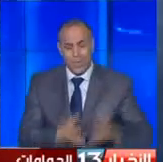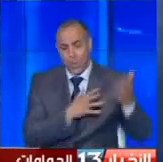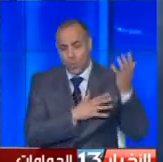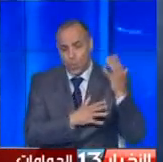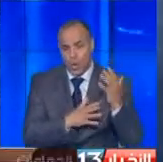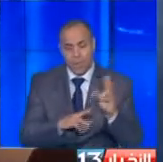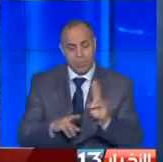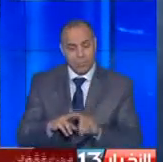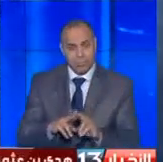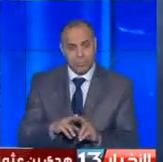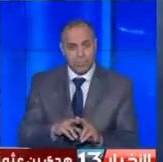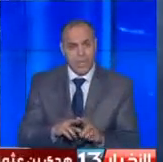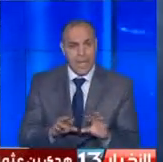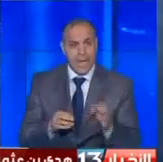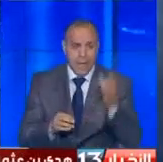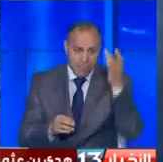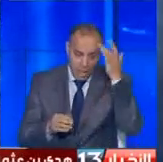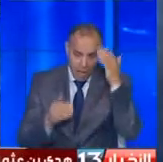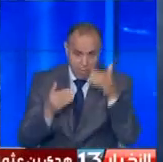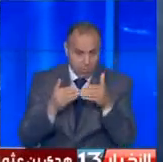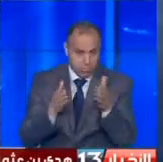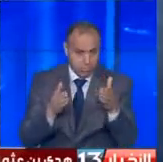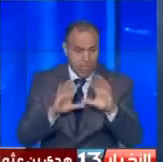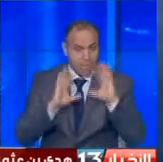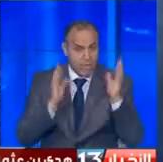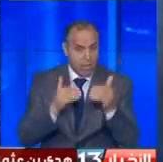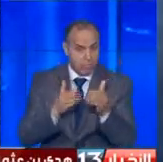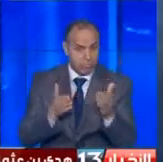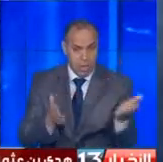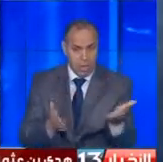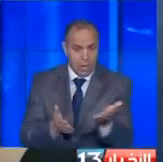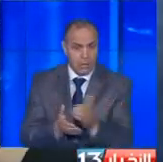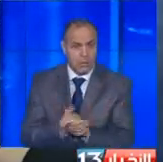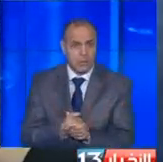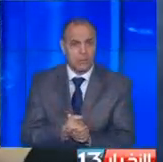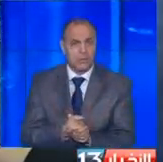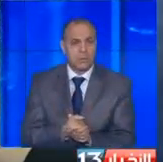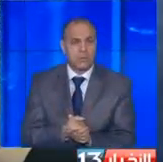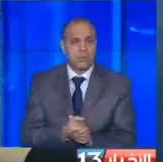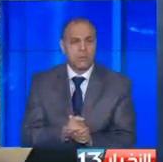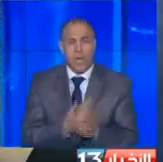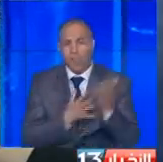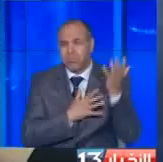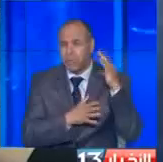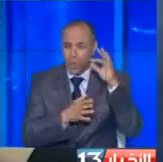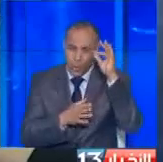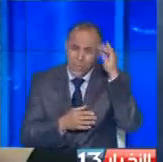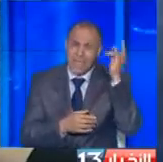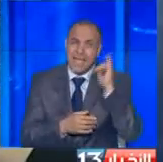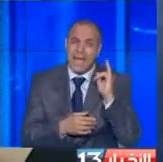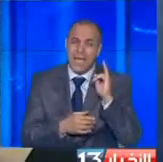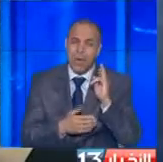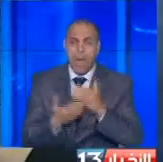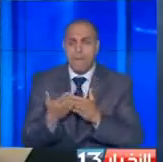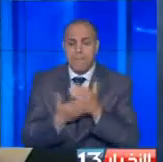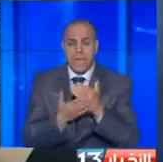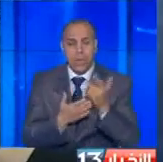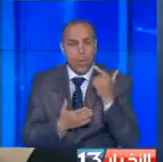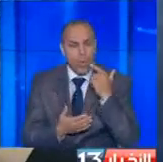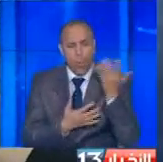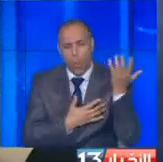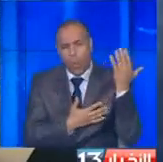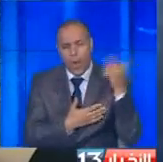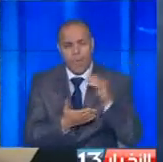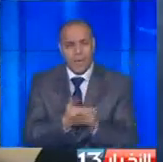يلزمنا نعالجوه ونحلوا الفضاءات هذوما، نجم الباتريموان يعني البنايات اللي هما عند